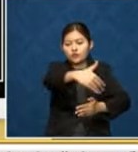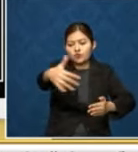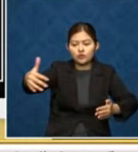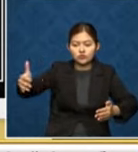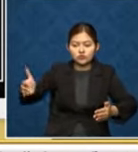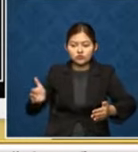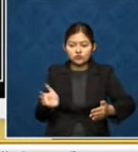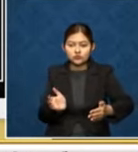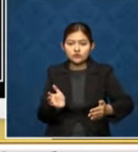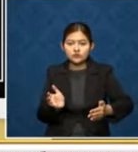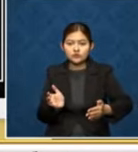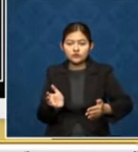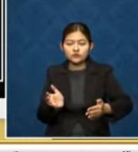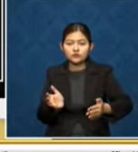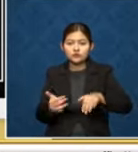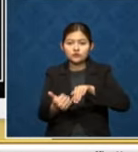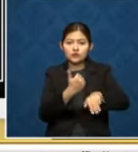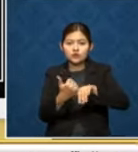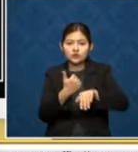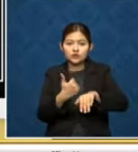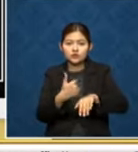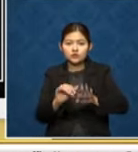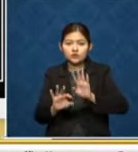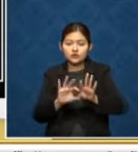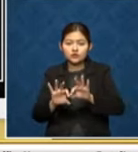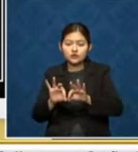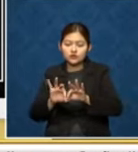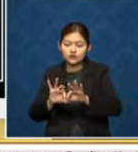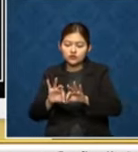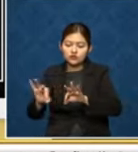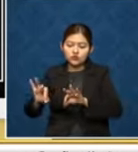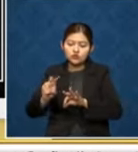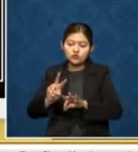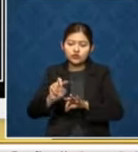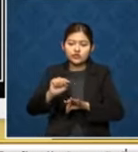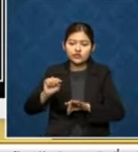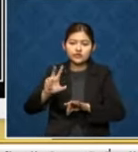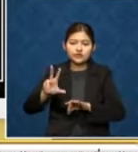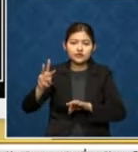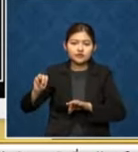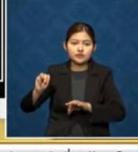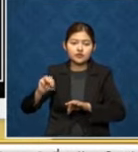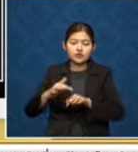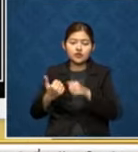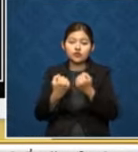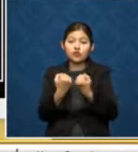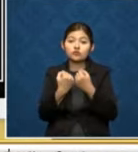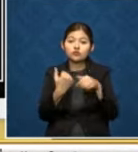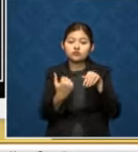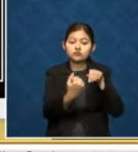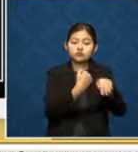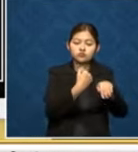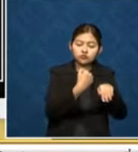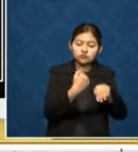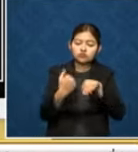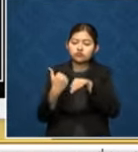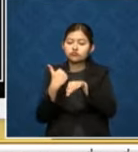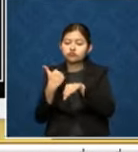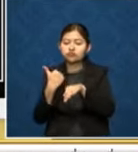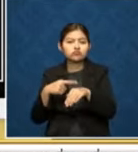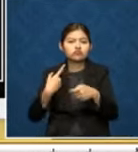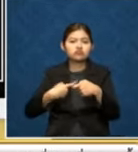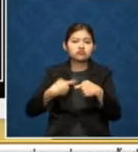บๆทางนั้นจะเป็นทางสัญจรที่ประมาณ 2-3 เมตรไม่สามารถที่จะลดสวนกันได้อยากจะให้ธรรม